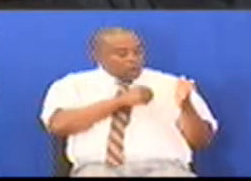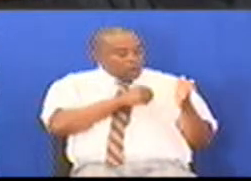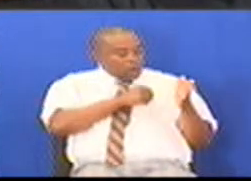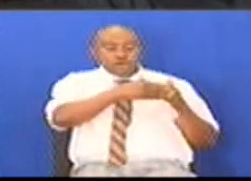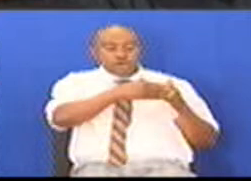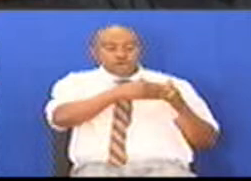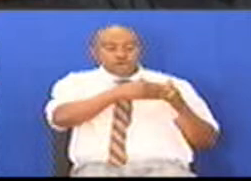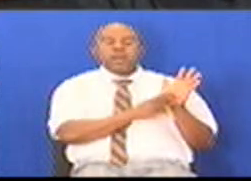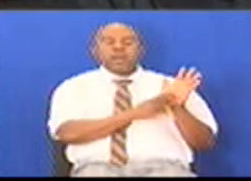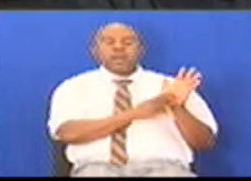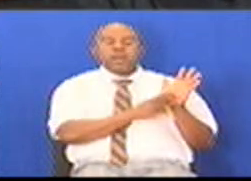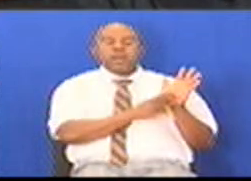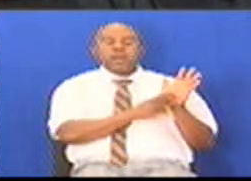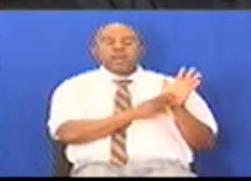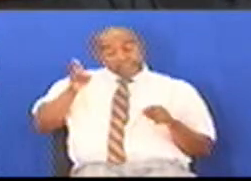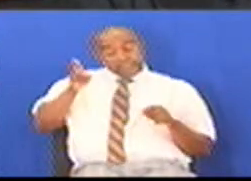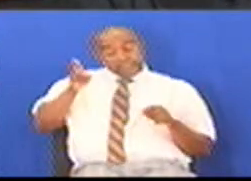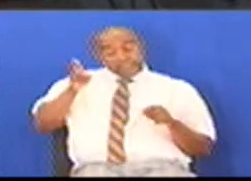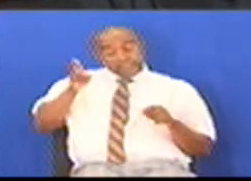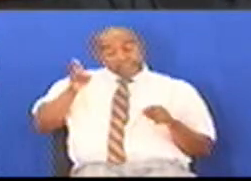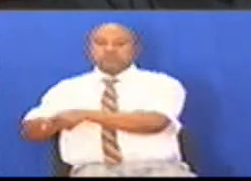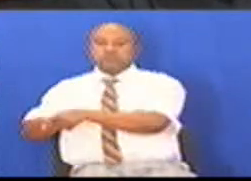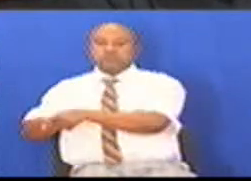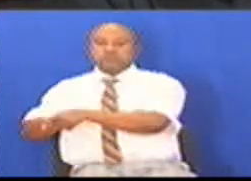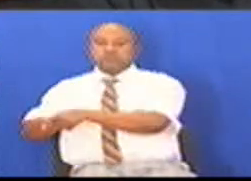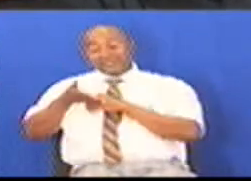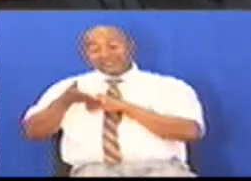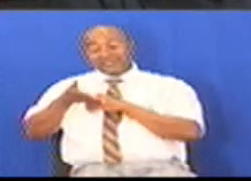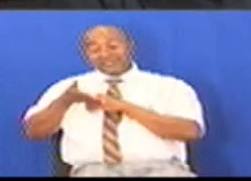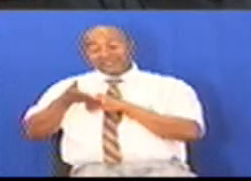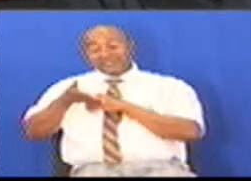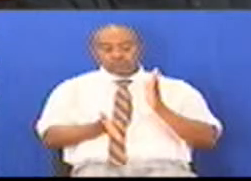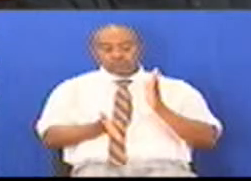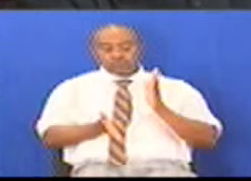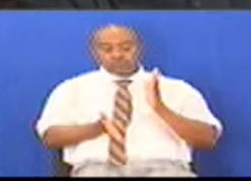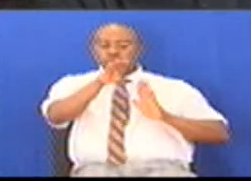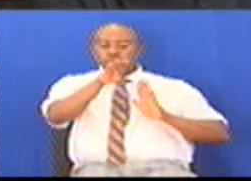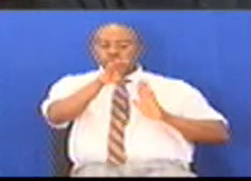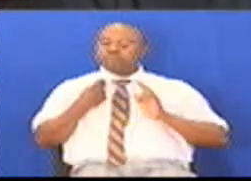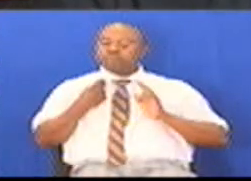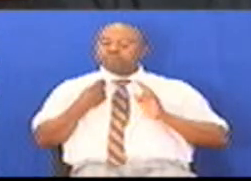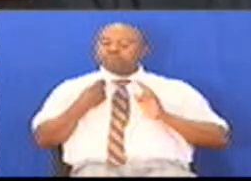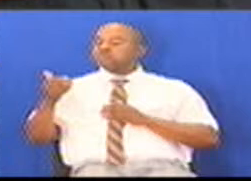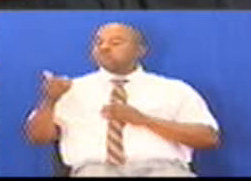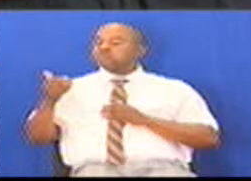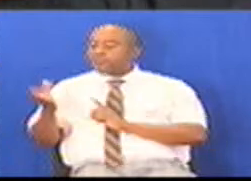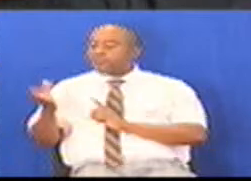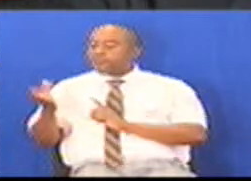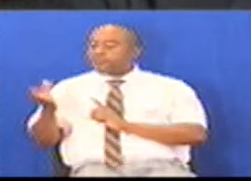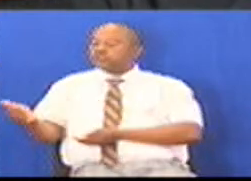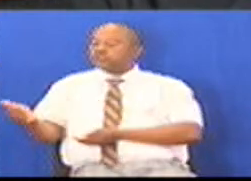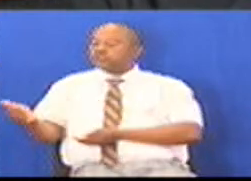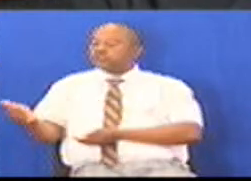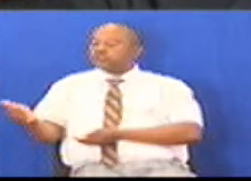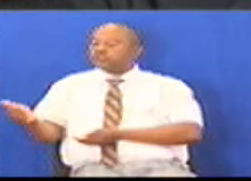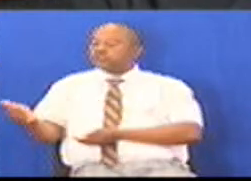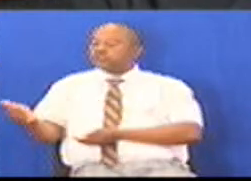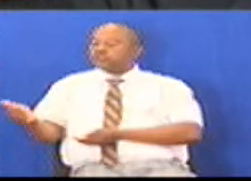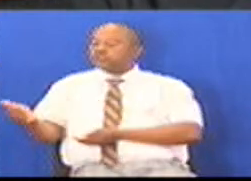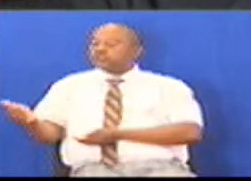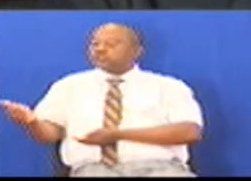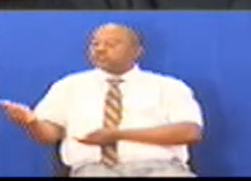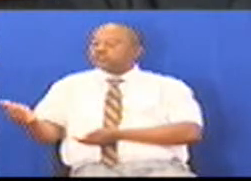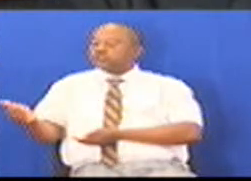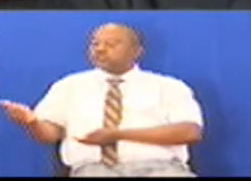kukusanywa na mamlaka ya mapato. Mheshimiwa Spika, serikali imekusudia kuanzisha utaratibu mpya wa kukusanya mapato yote yanayotokana na shughuli za utalii, wanyamapori